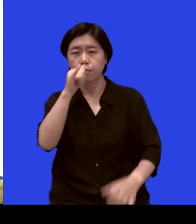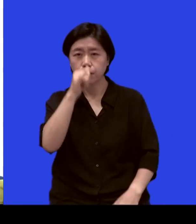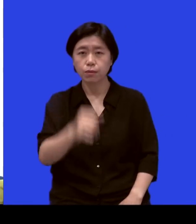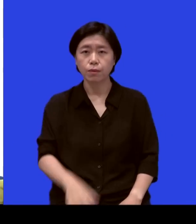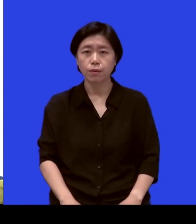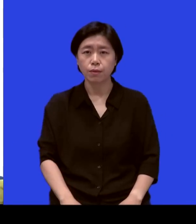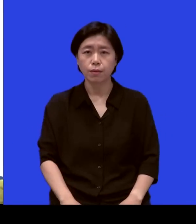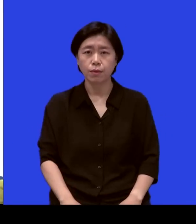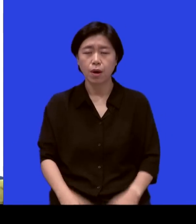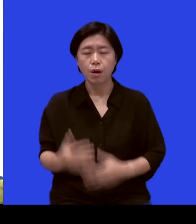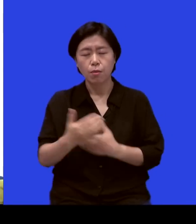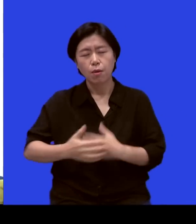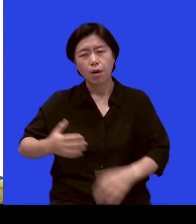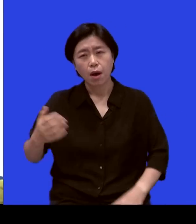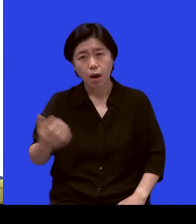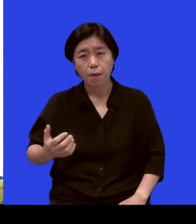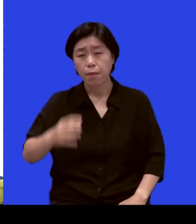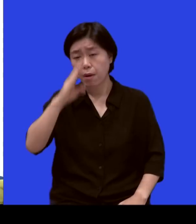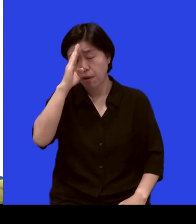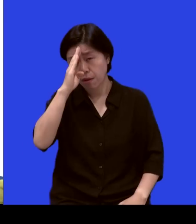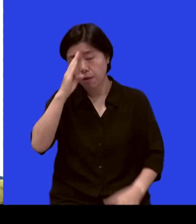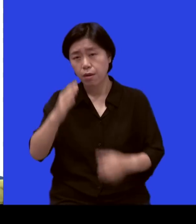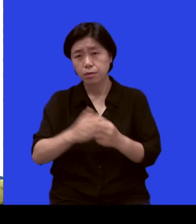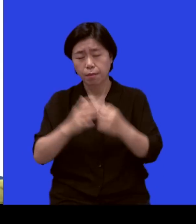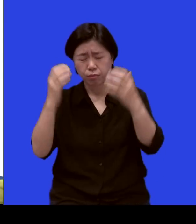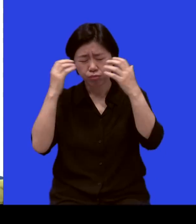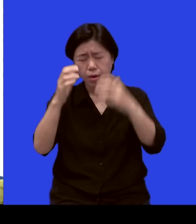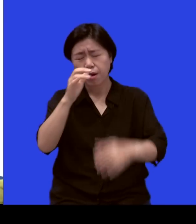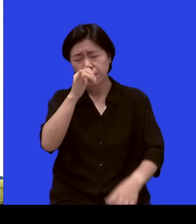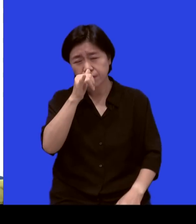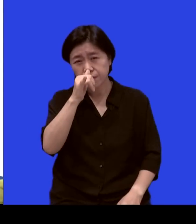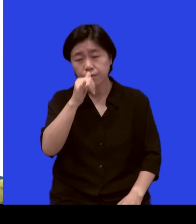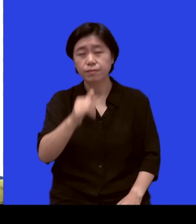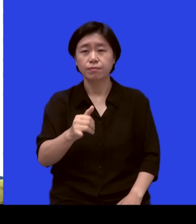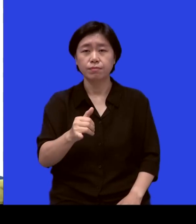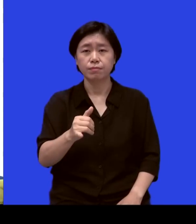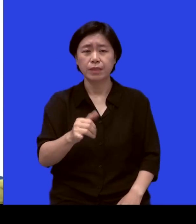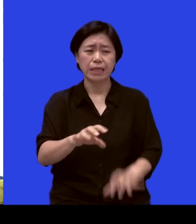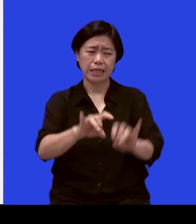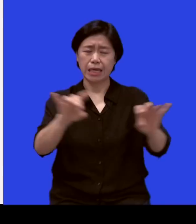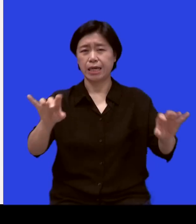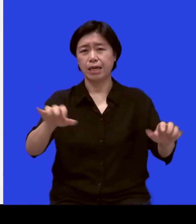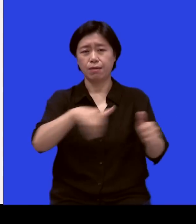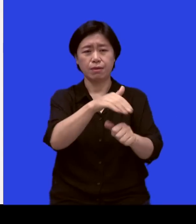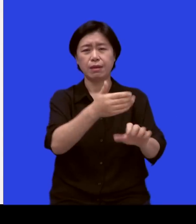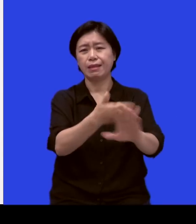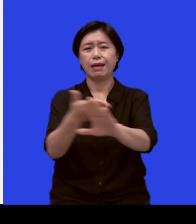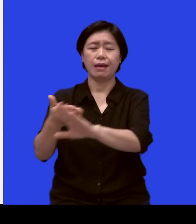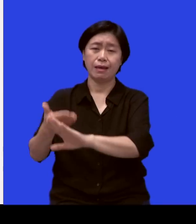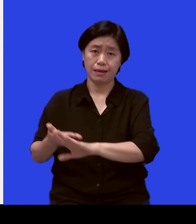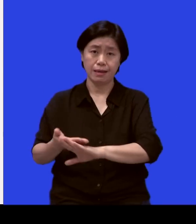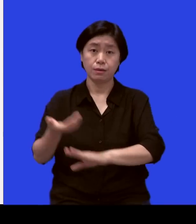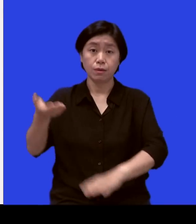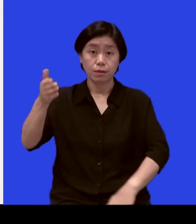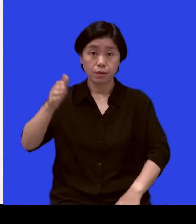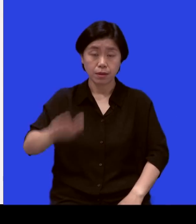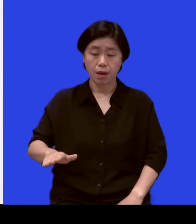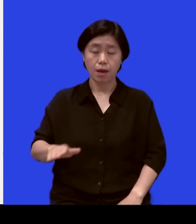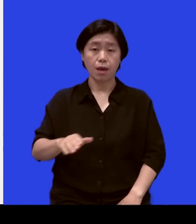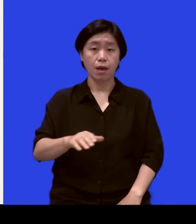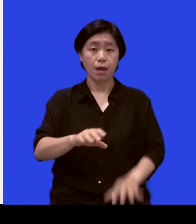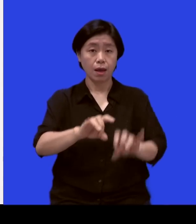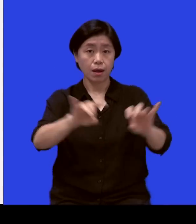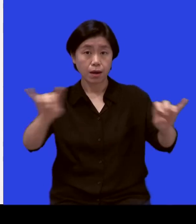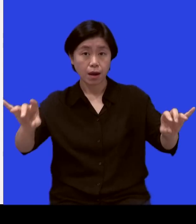뭐 육체가 아파서 병이 들어서 좀 고통받고 암이라든지 이런 걸로 있는 분도 있고 그런데 그 각자가 자기가